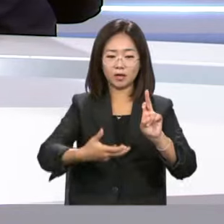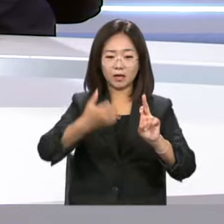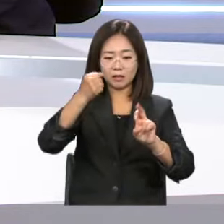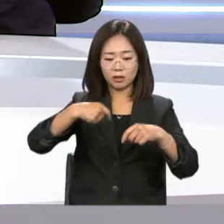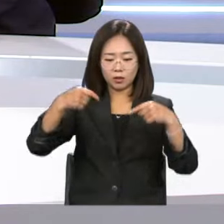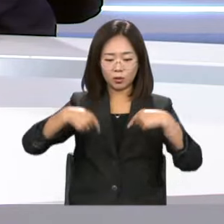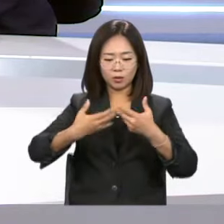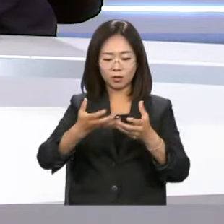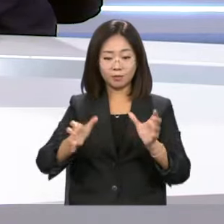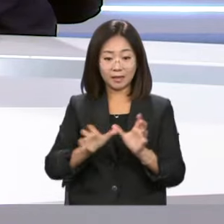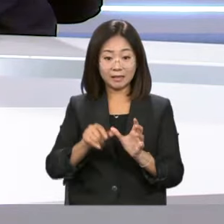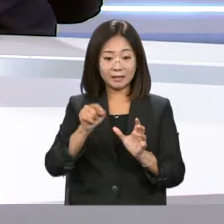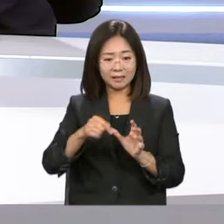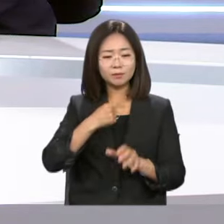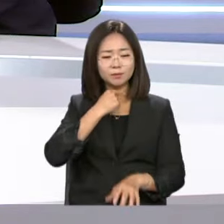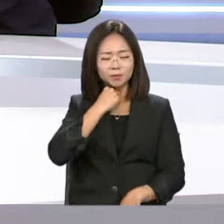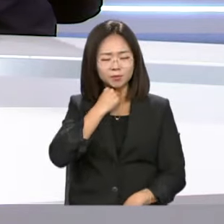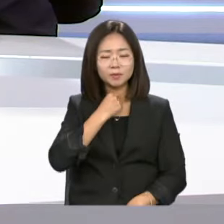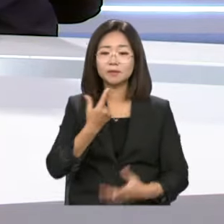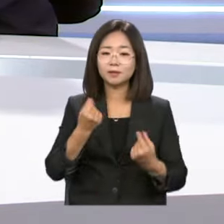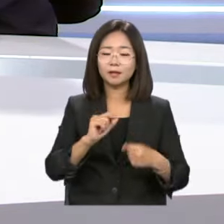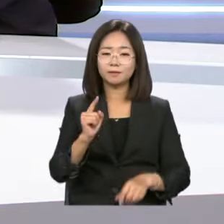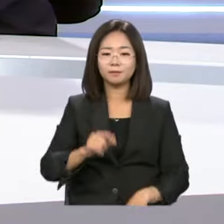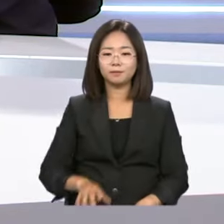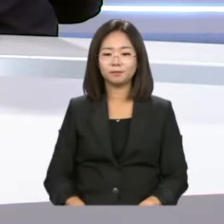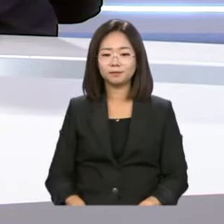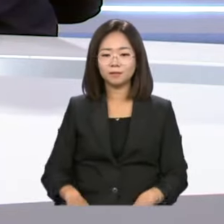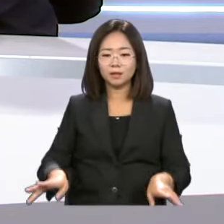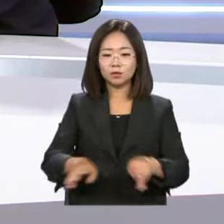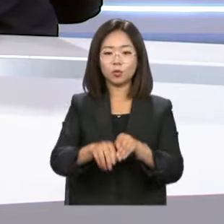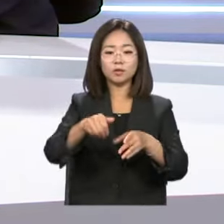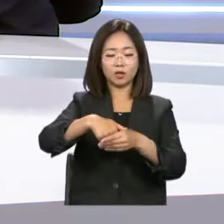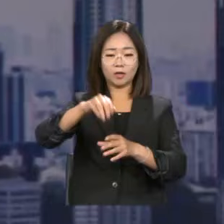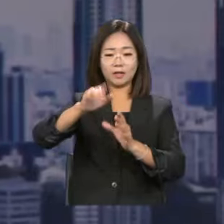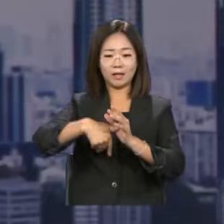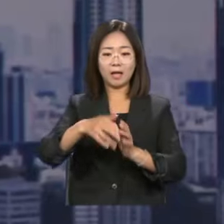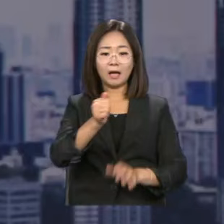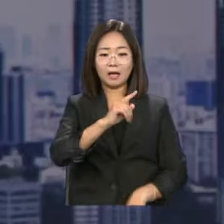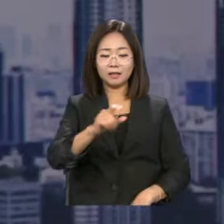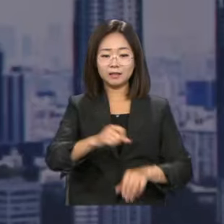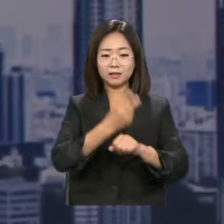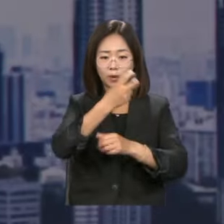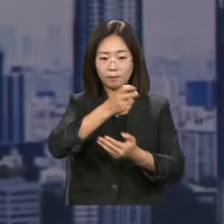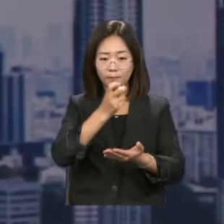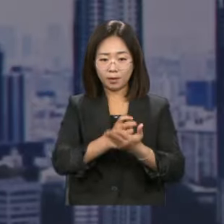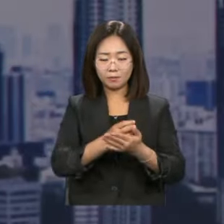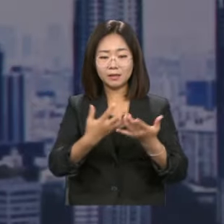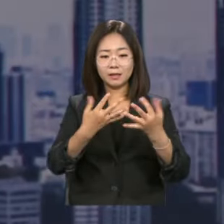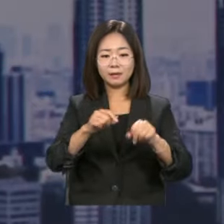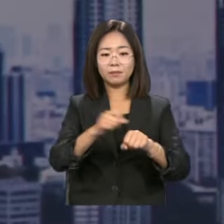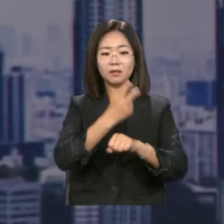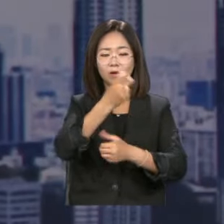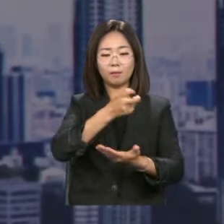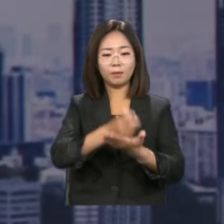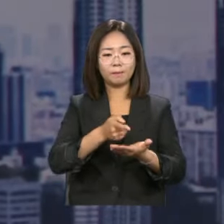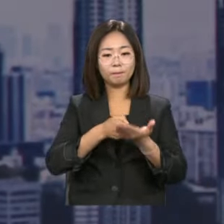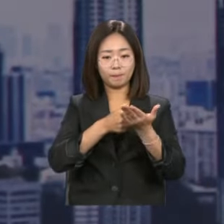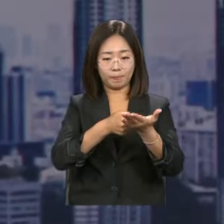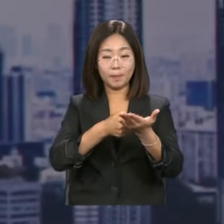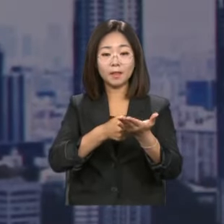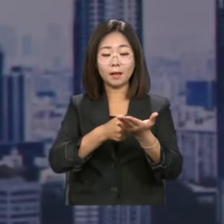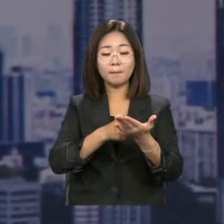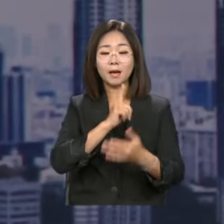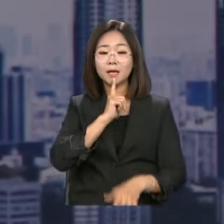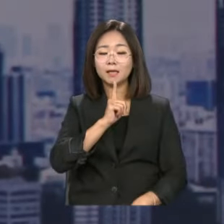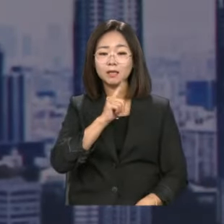교섭 단체 구성에 대한 의지가 하다면서요네 이번 총선에서 한동훈 특검법 또 김건희 여사 특검법을 내세요 원내 입성한